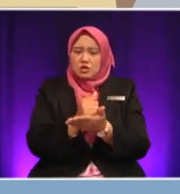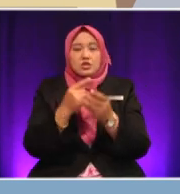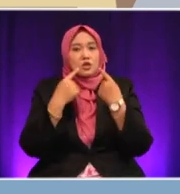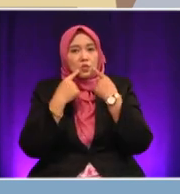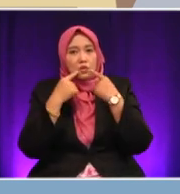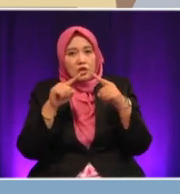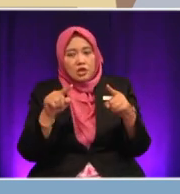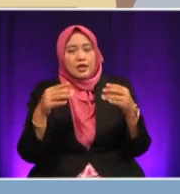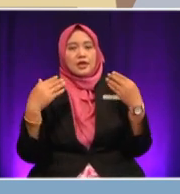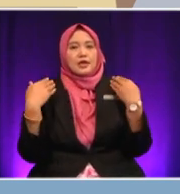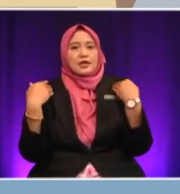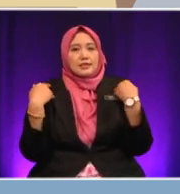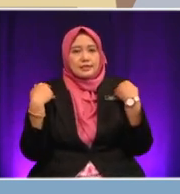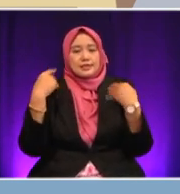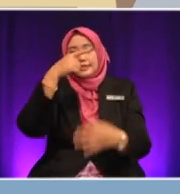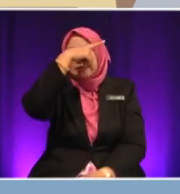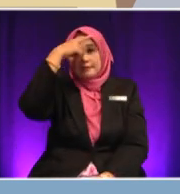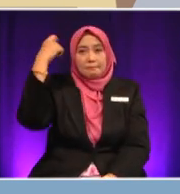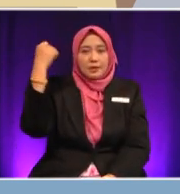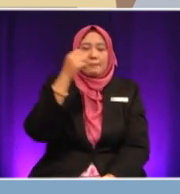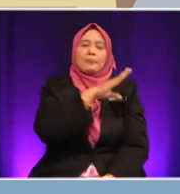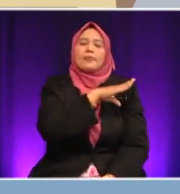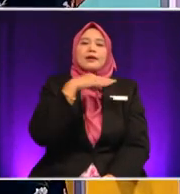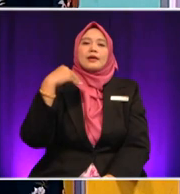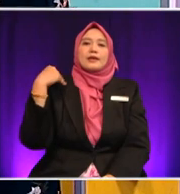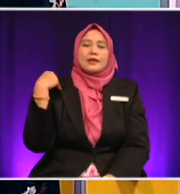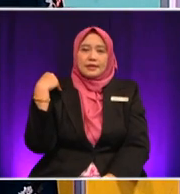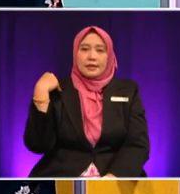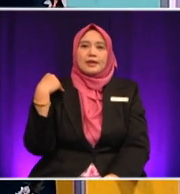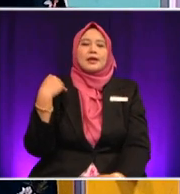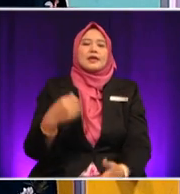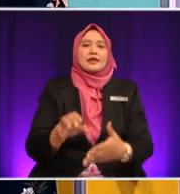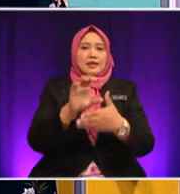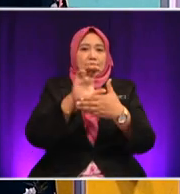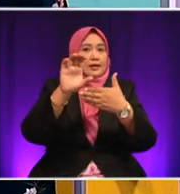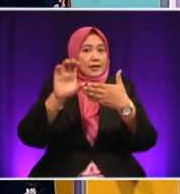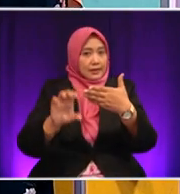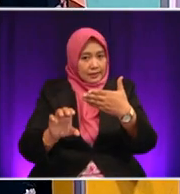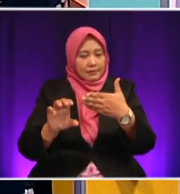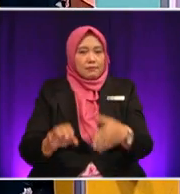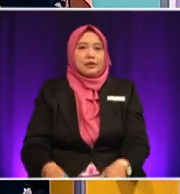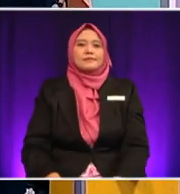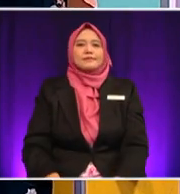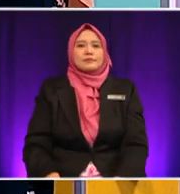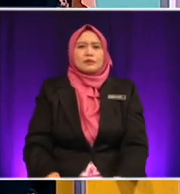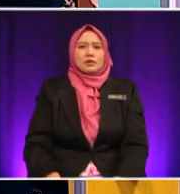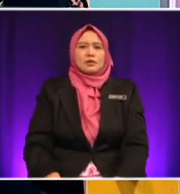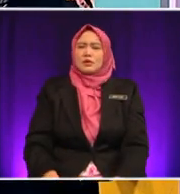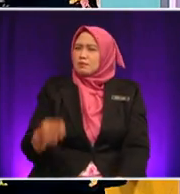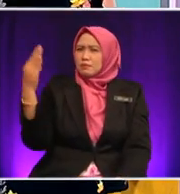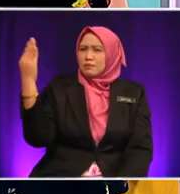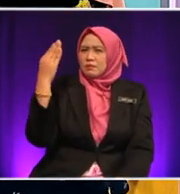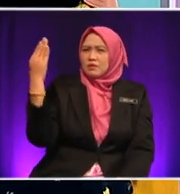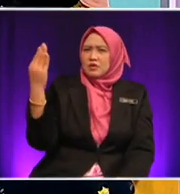soal lain yang berbentuk implikasi Oke contohnya begini ya bila soal ini keluar kebanyakan murid suka menjawab